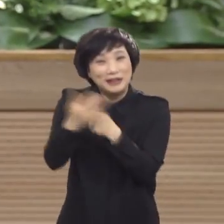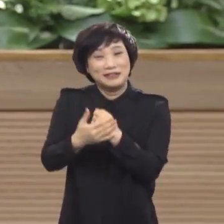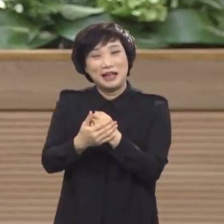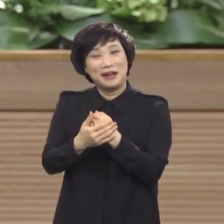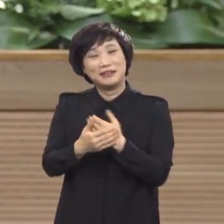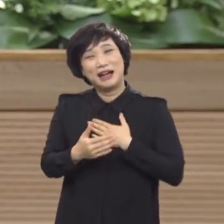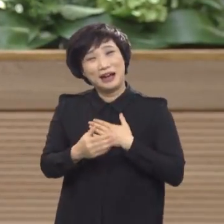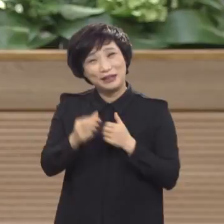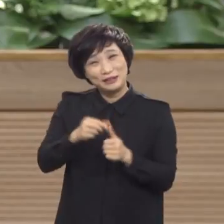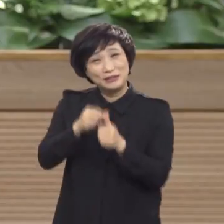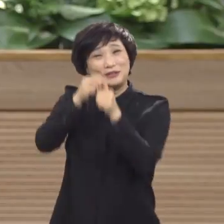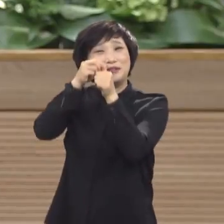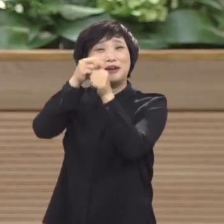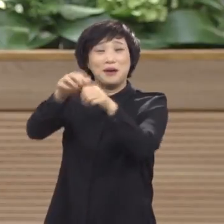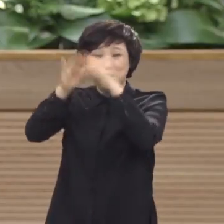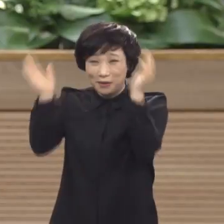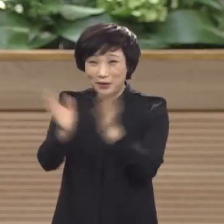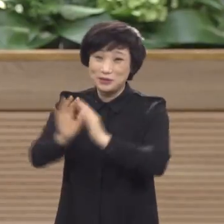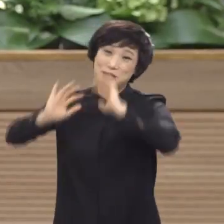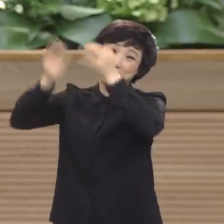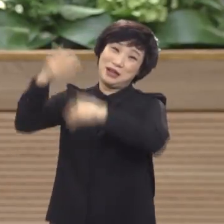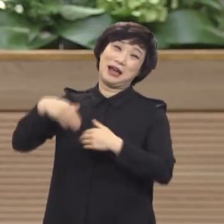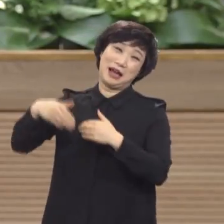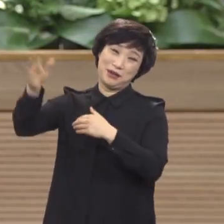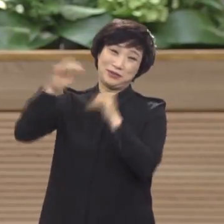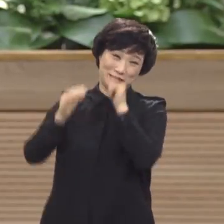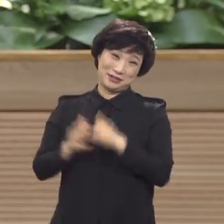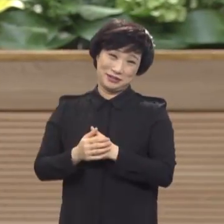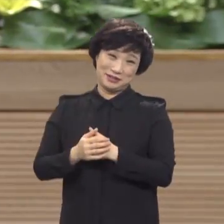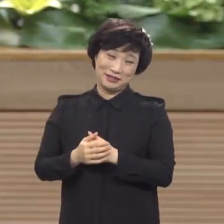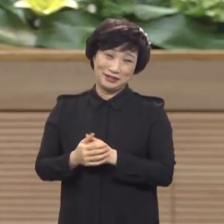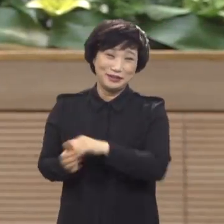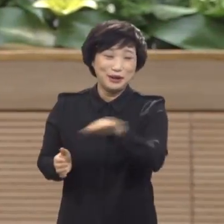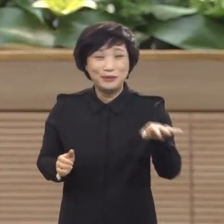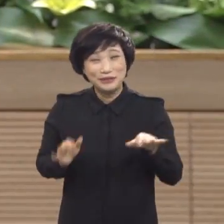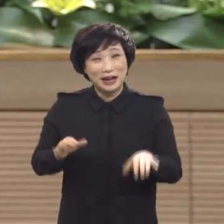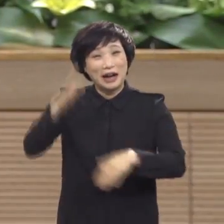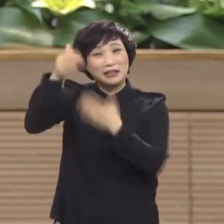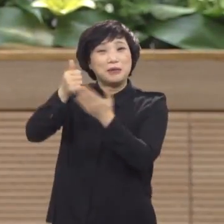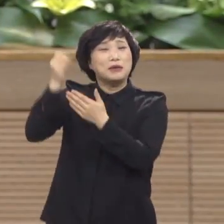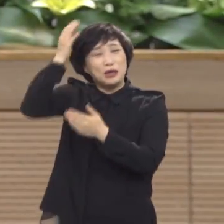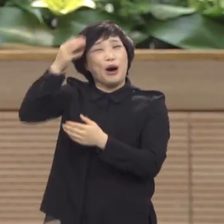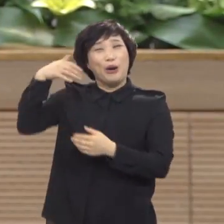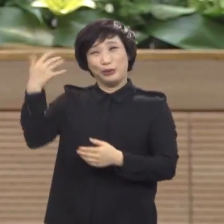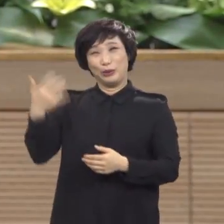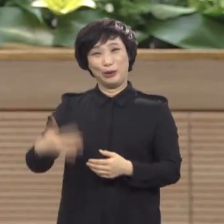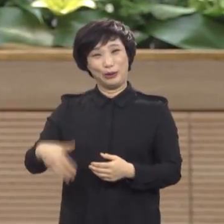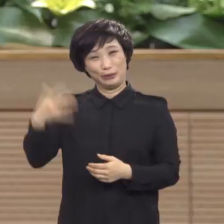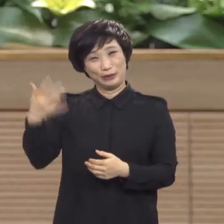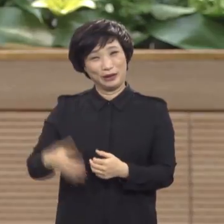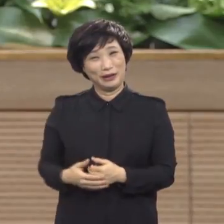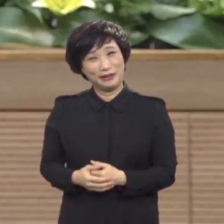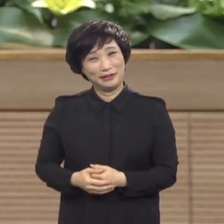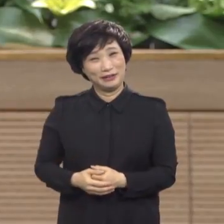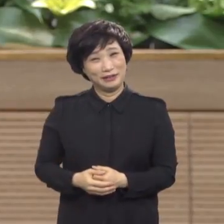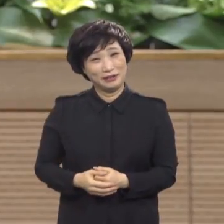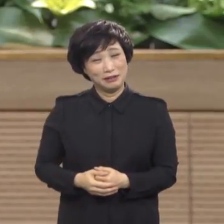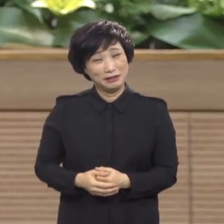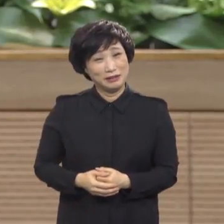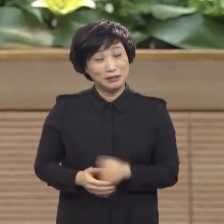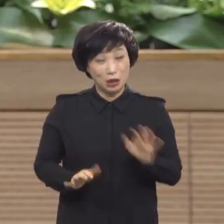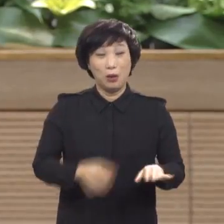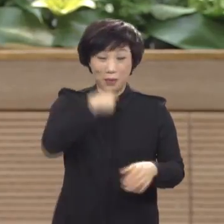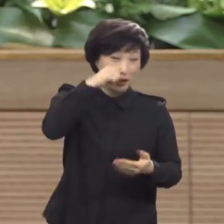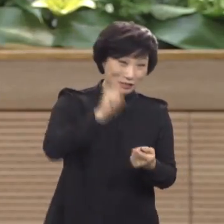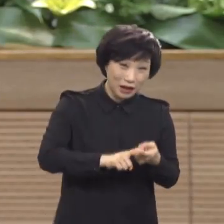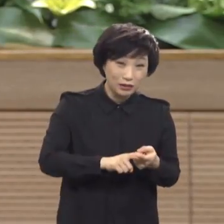찾아서 다 천국 가게 만드는 일에 얼마나 하나님의 사랑이 많으시면 마땅히